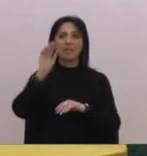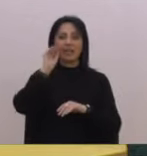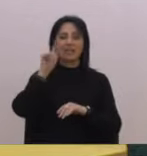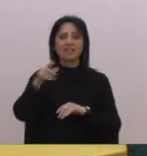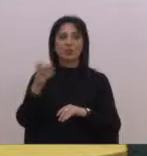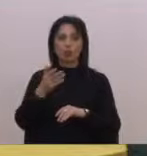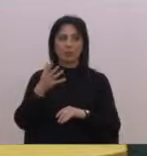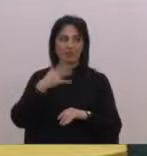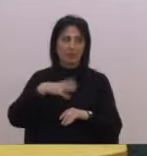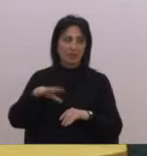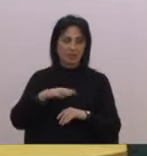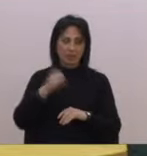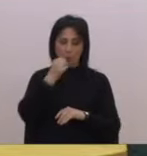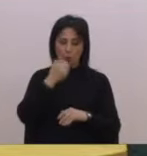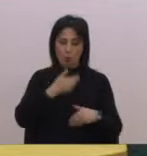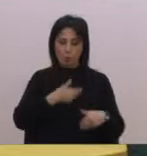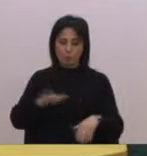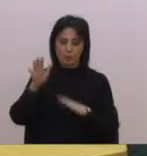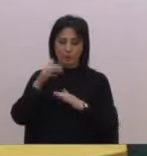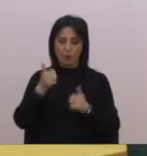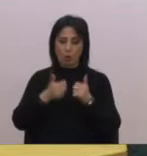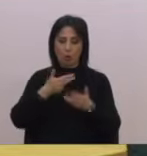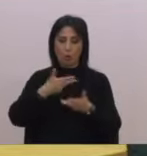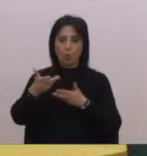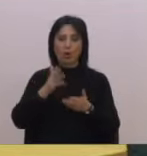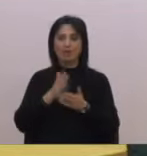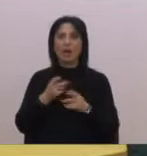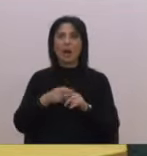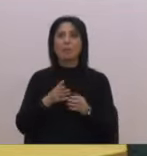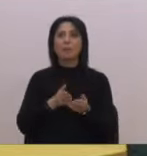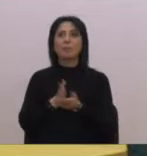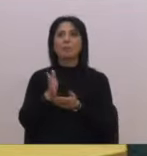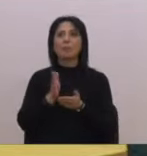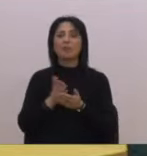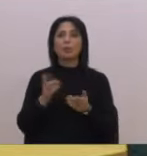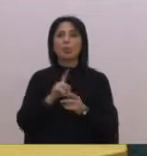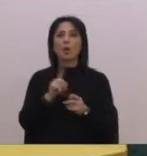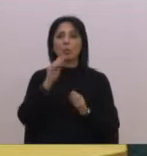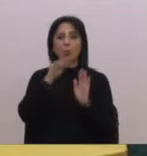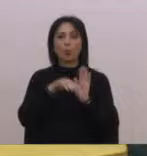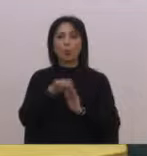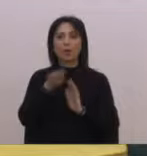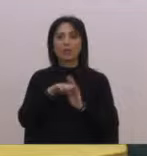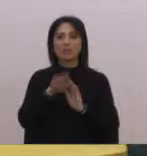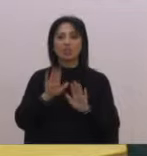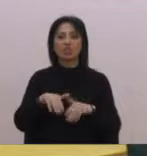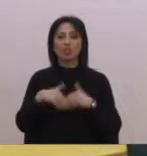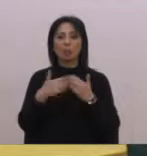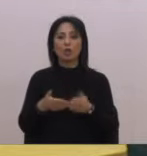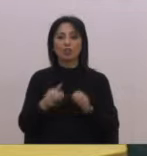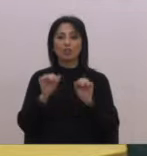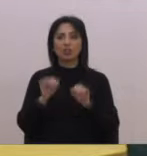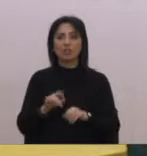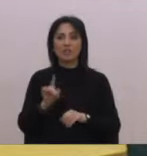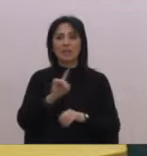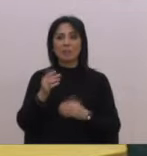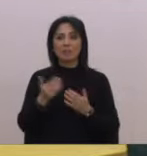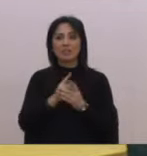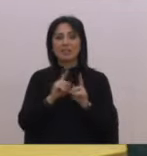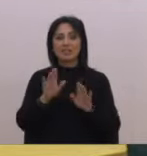რომელზეც საქართველოს პროდუქცია კონკურენტუნარიანია. აი ამ მიმართულებითაც თუ რაიმე უკეთესის შემოთავაზება შეგიძლია, რაიმე